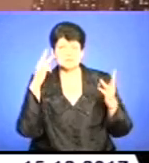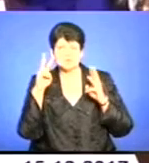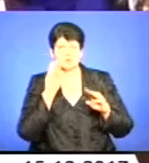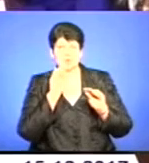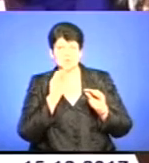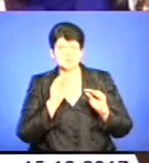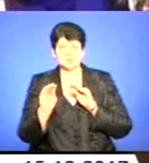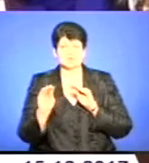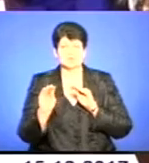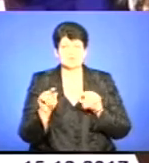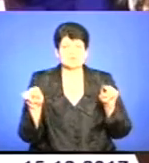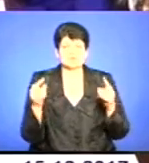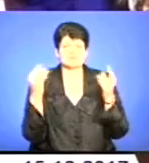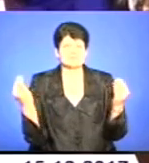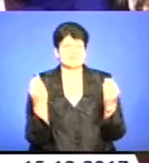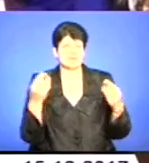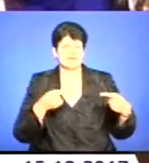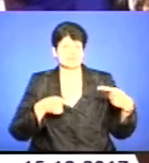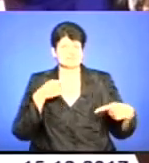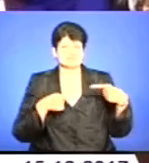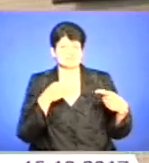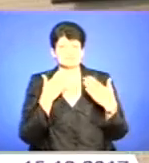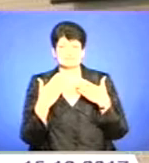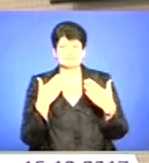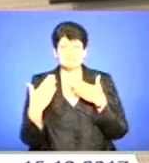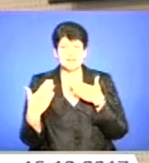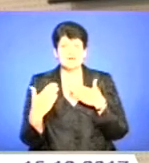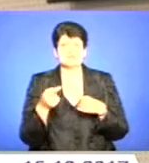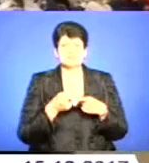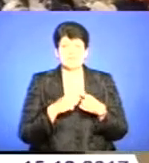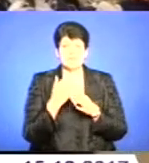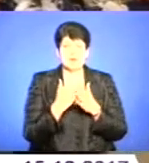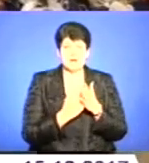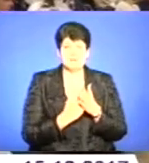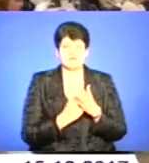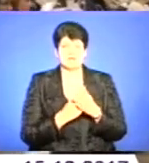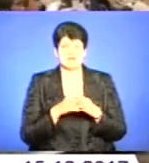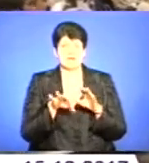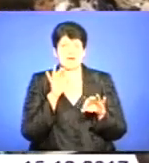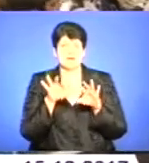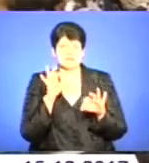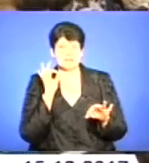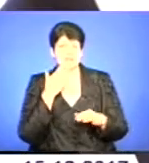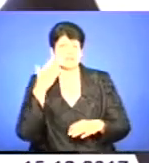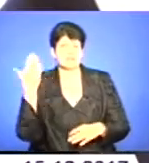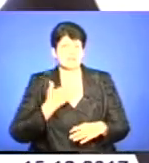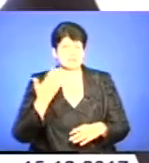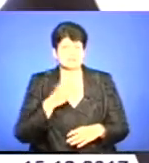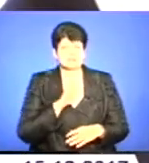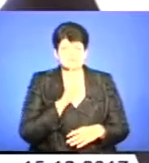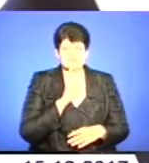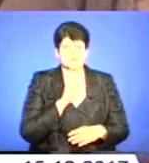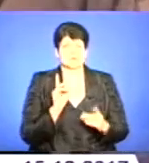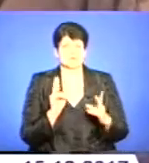інформаційні панелі, створюючи цікаві дискусії. У програмі форуму кастинги Алли Самойленко, лекції Оксани Волошинюк, зустріч з